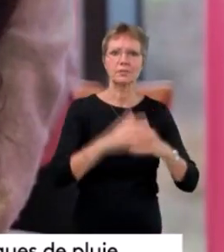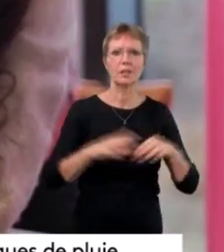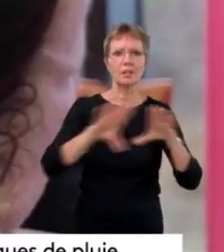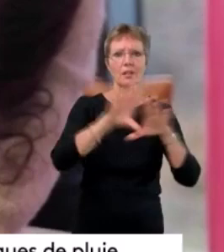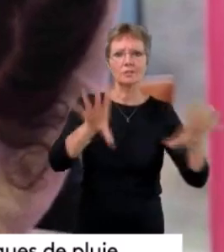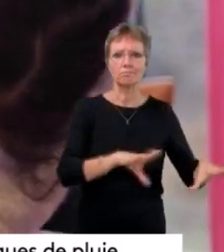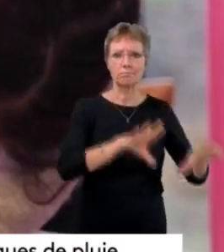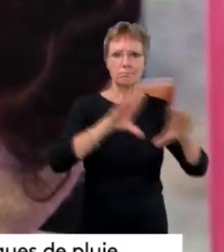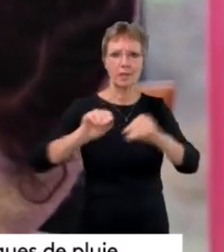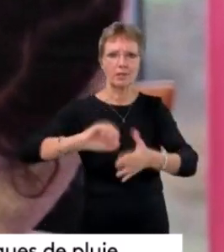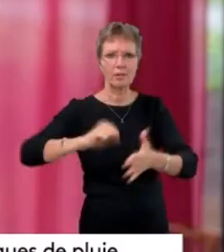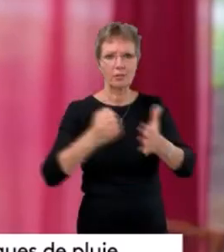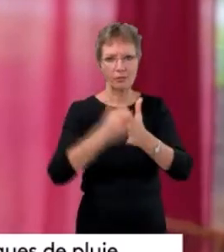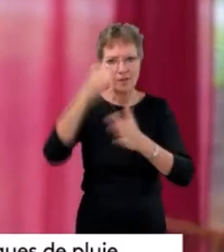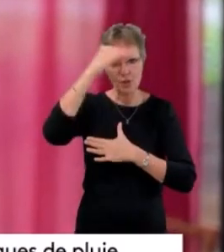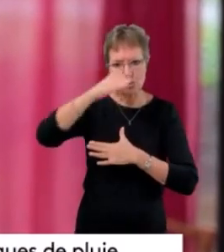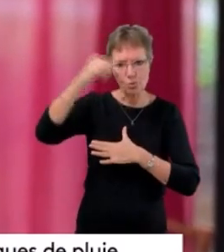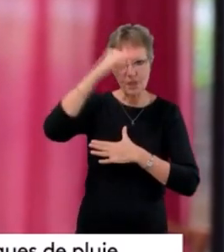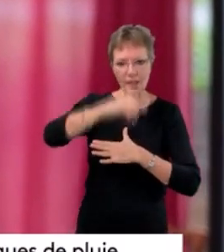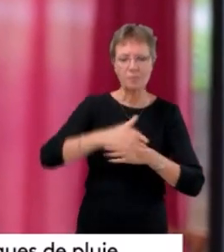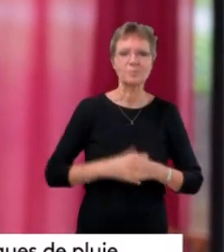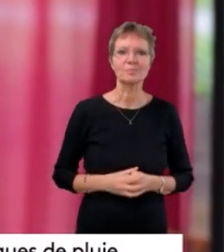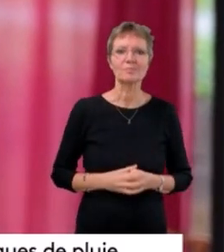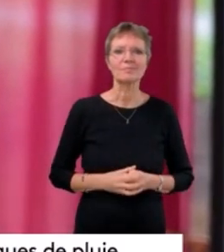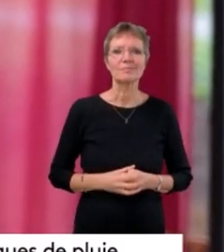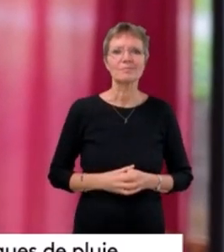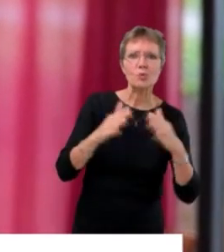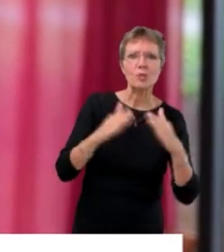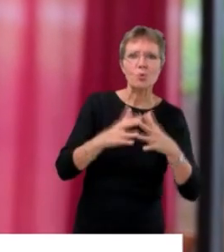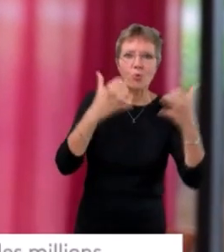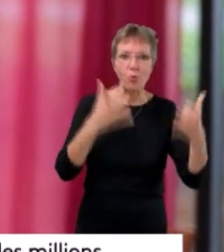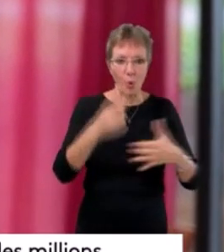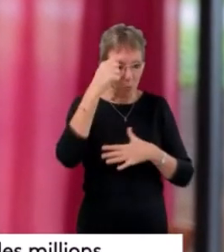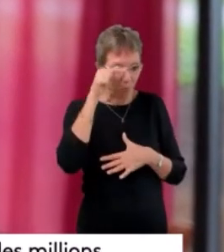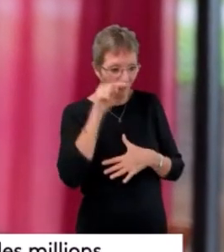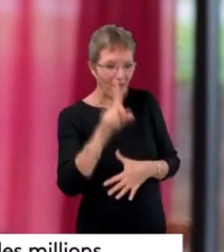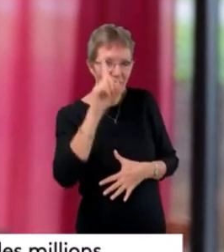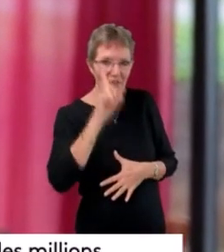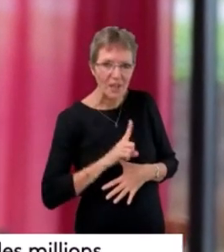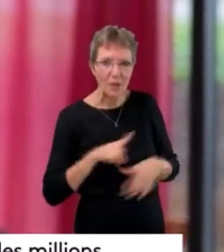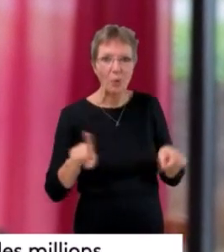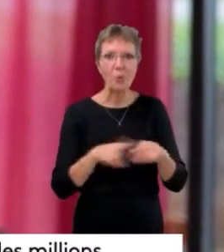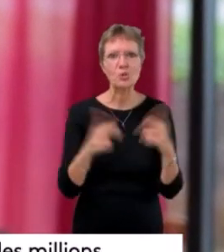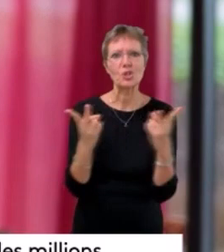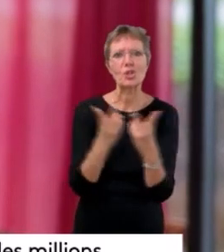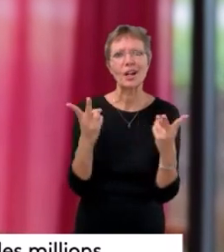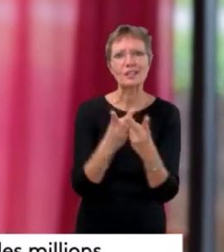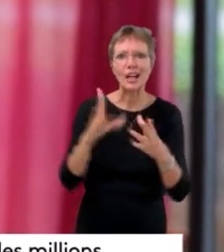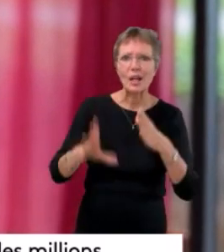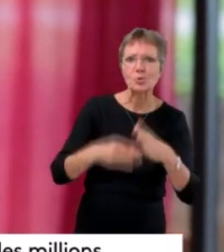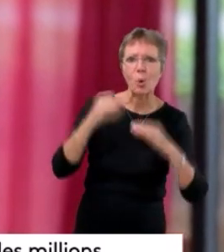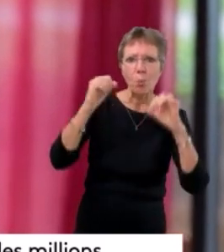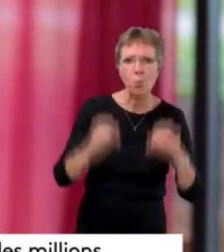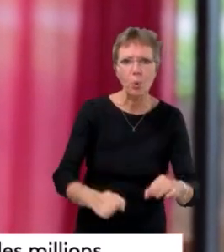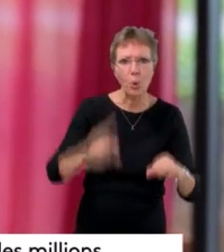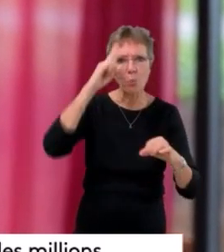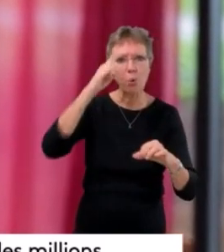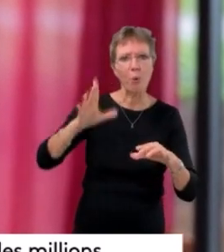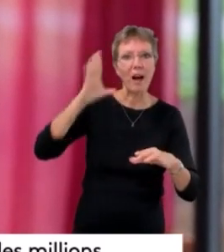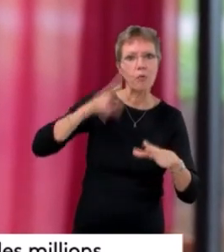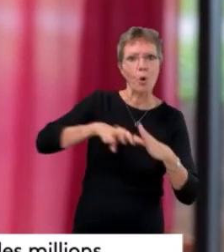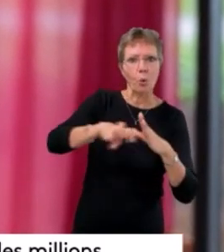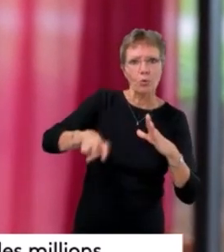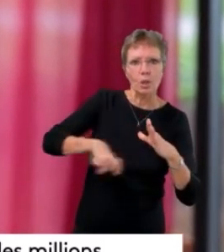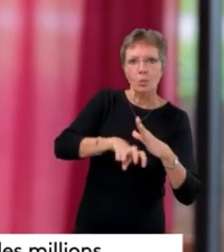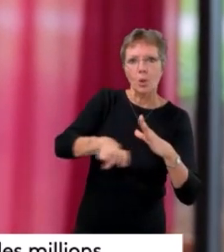emménagé fin juillet. On voulait aussi avoir une maison, puis bah surtout un petit jardin aussi pour sortir. Et puis le confinement a fait beaucoup